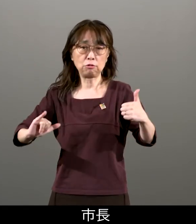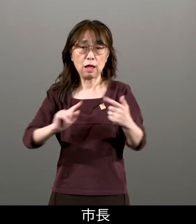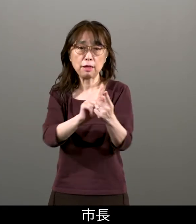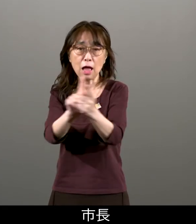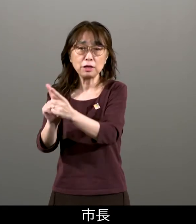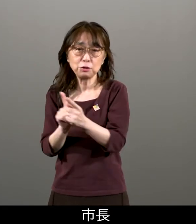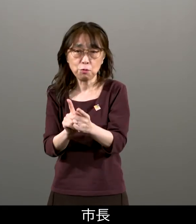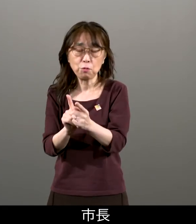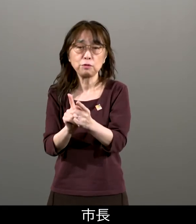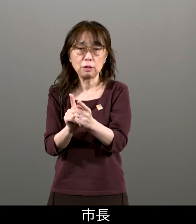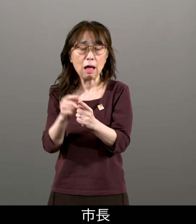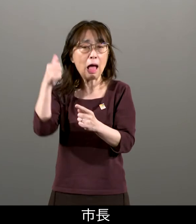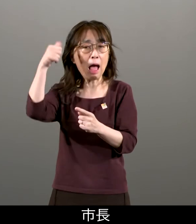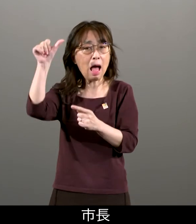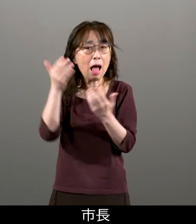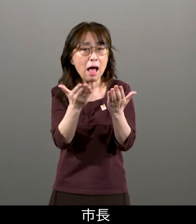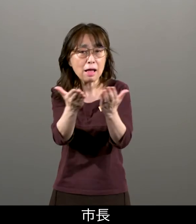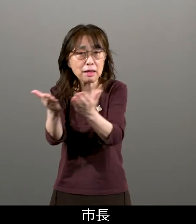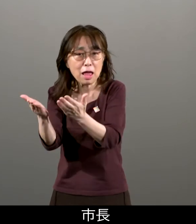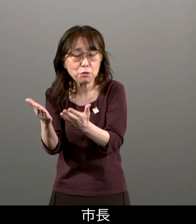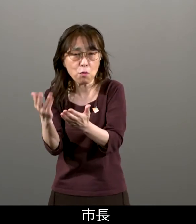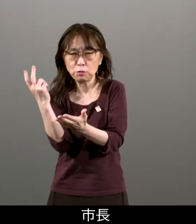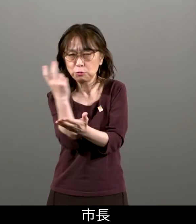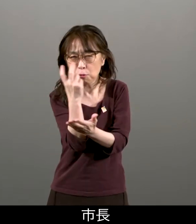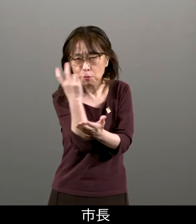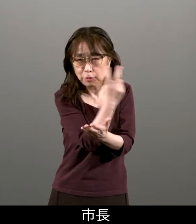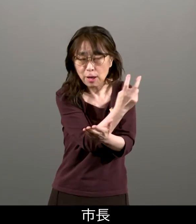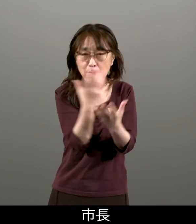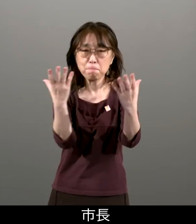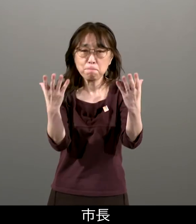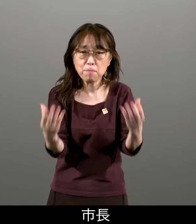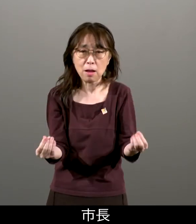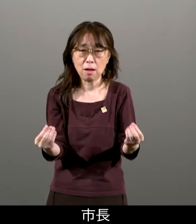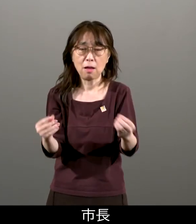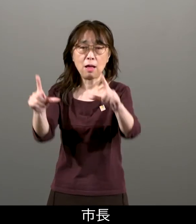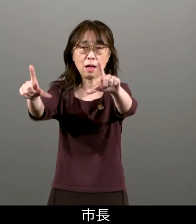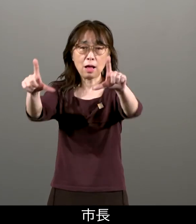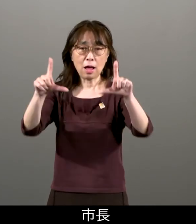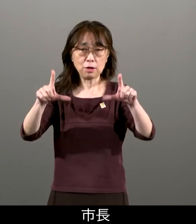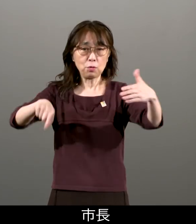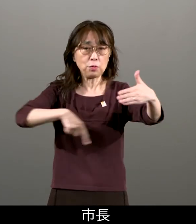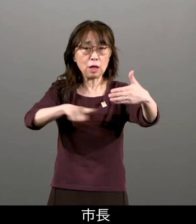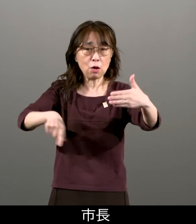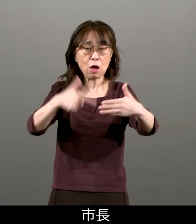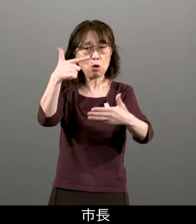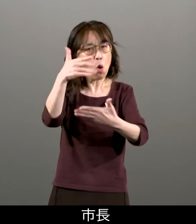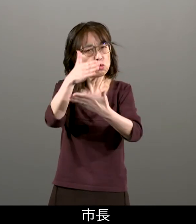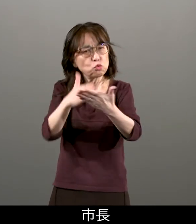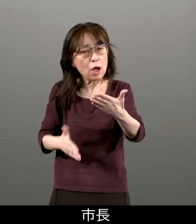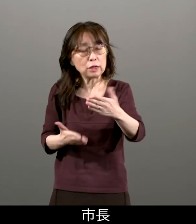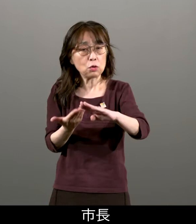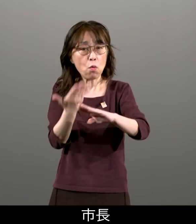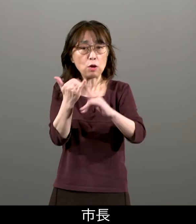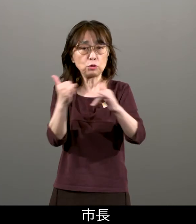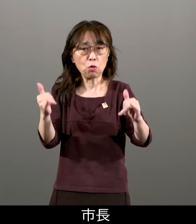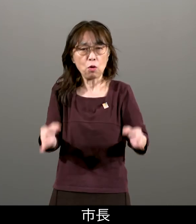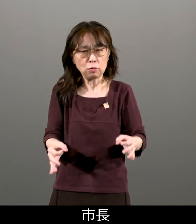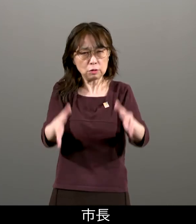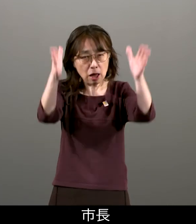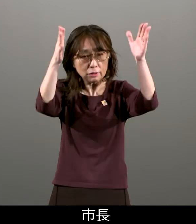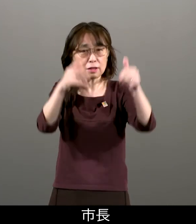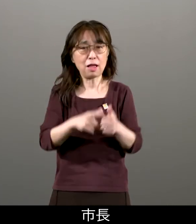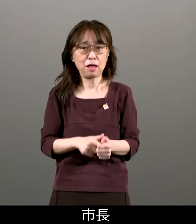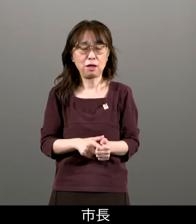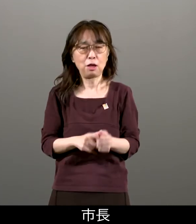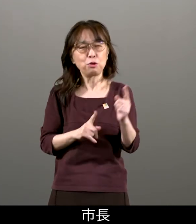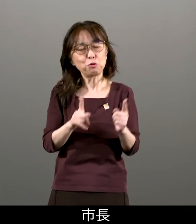たアンケート調査におきましては、全回答のうち6割を超える方から賛成、またはど